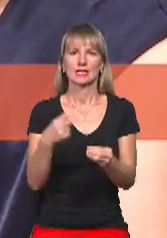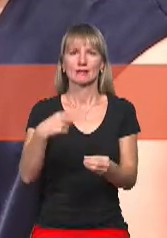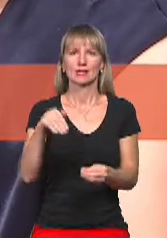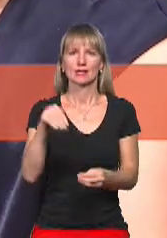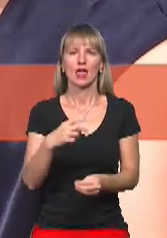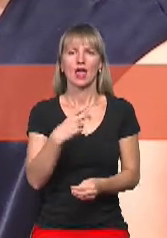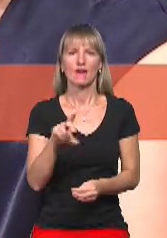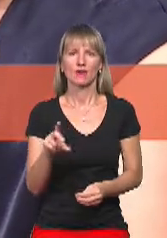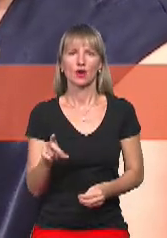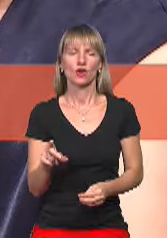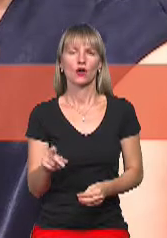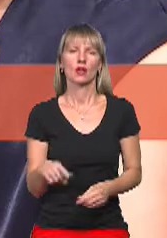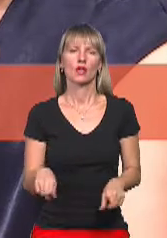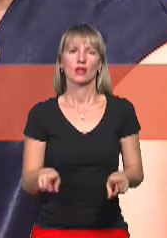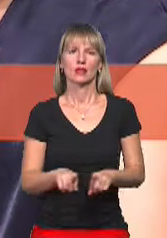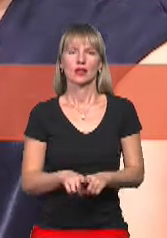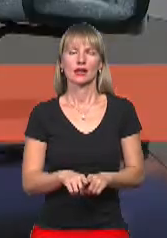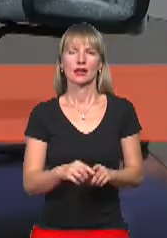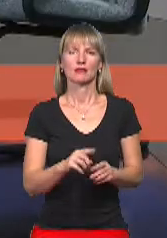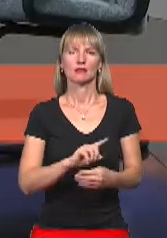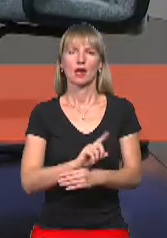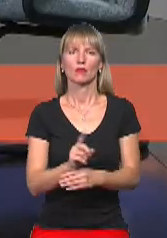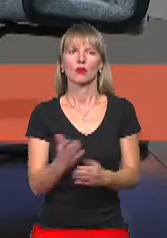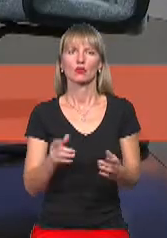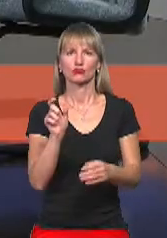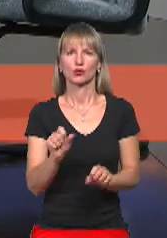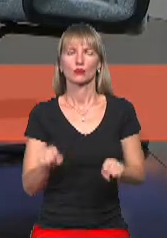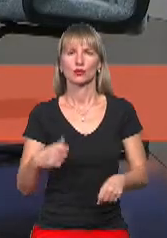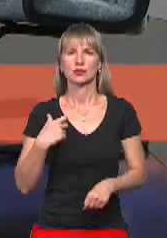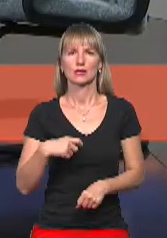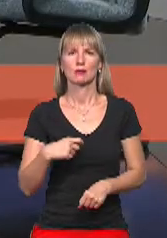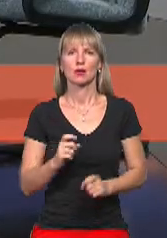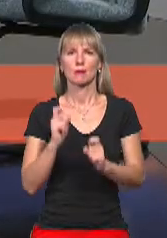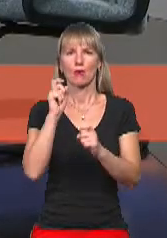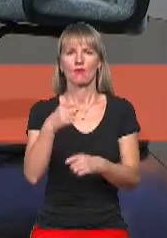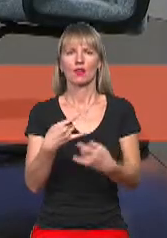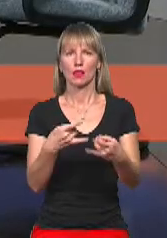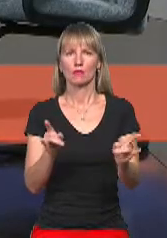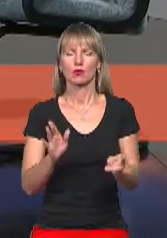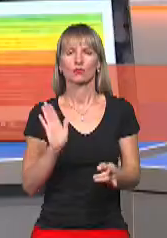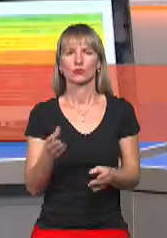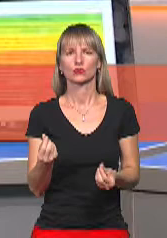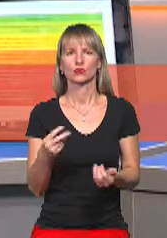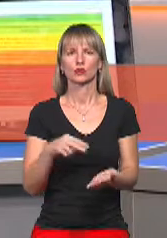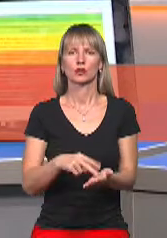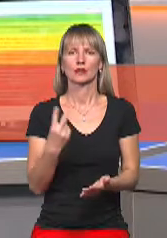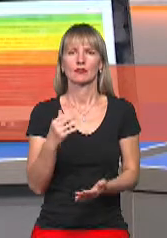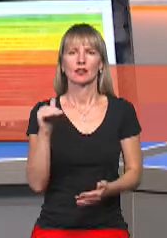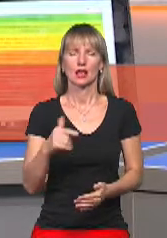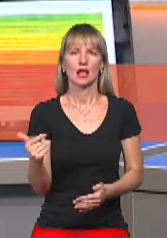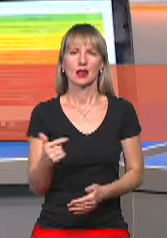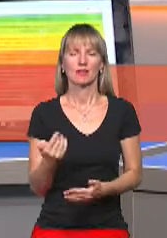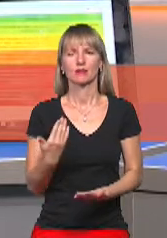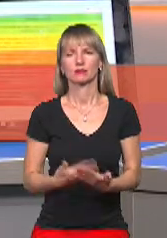тисяч євро. Вот такой датчик, который человек может себе повесить на балкон, он будет стоить где-то 2000 гривен,